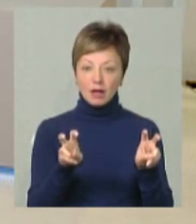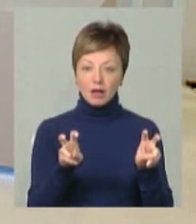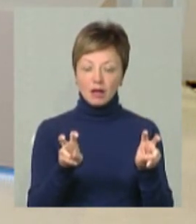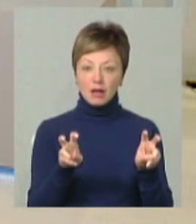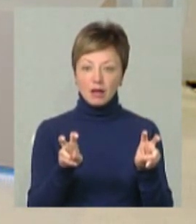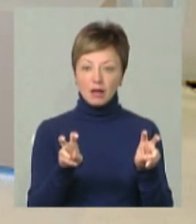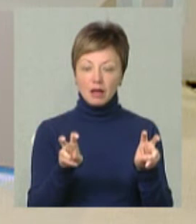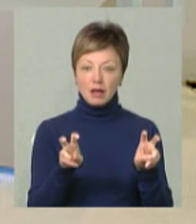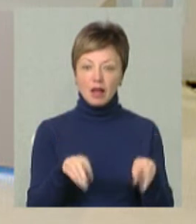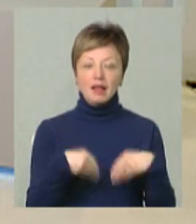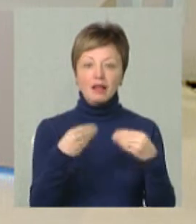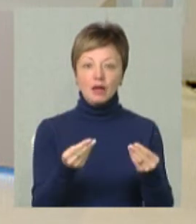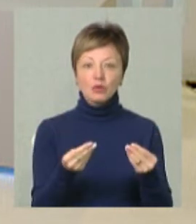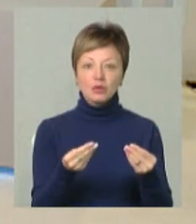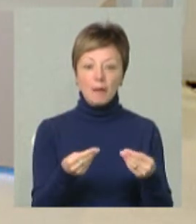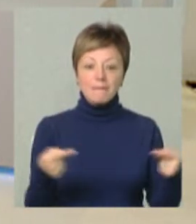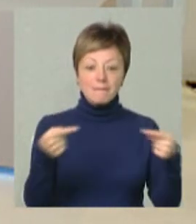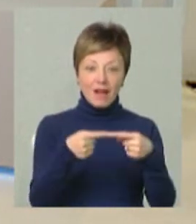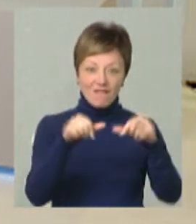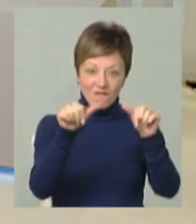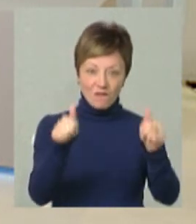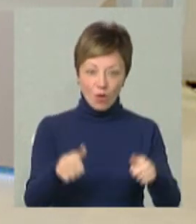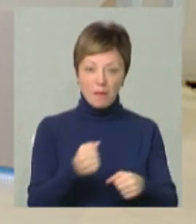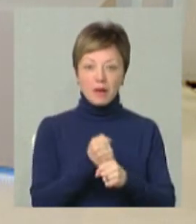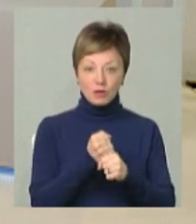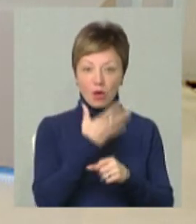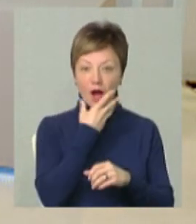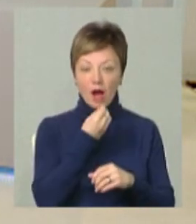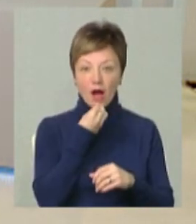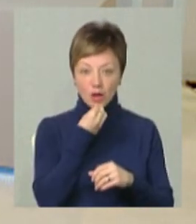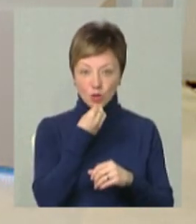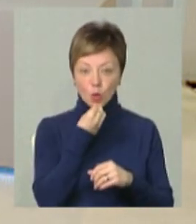– це нівакі, тобто надаючи їм певної форми. Воно працює і досить гарно